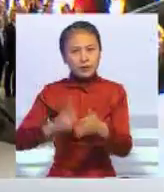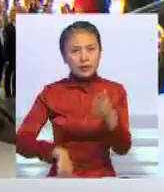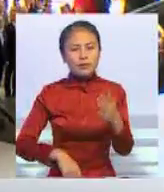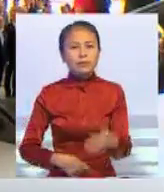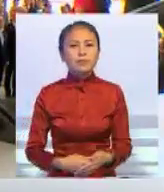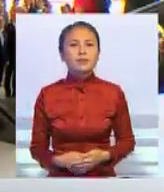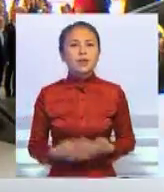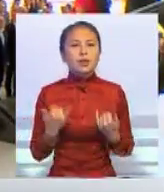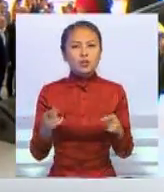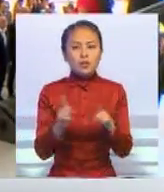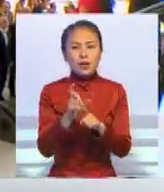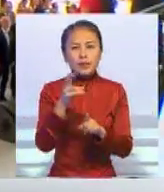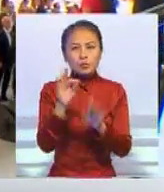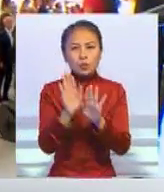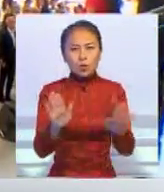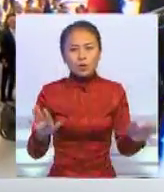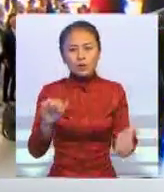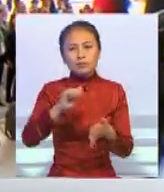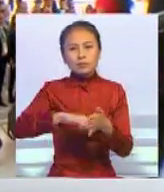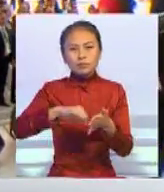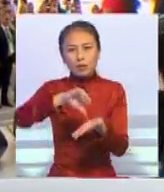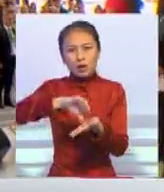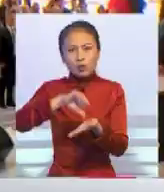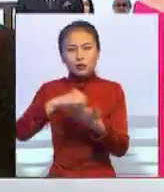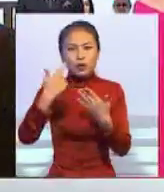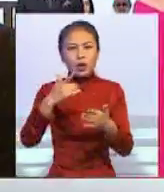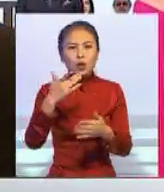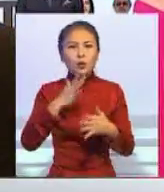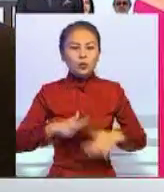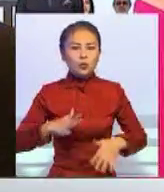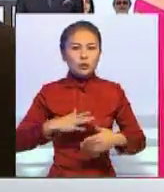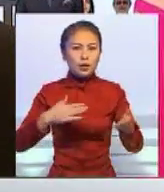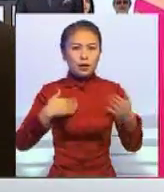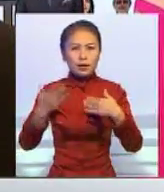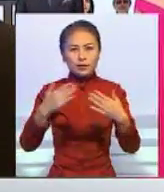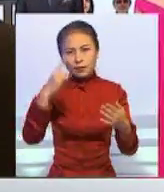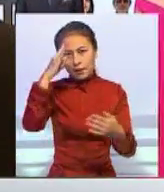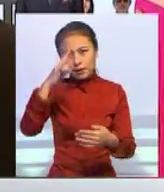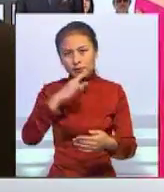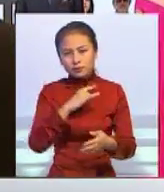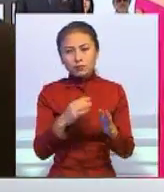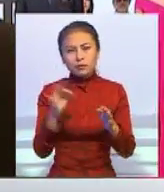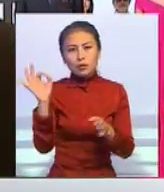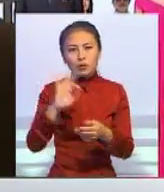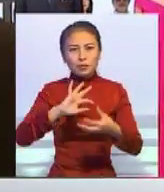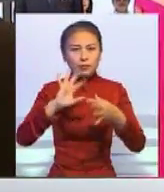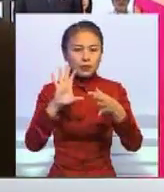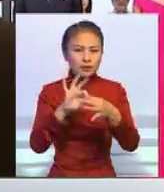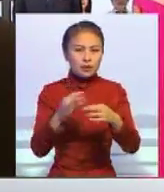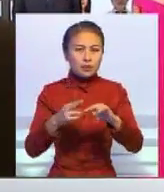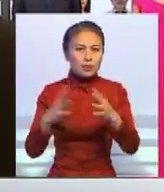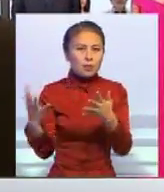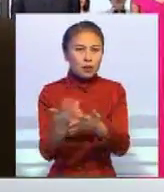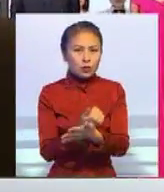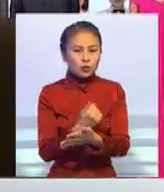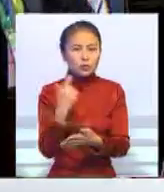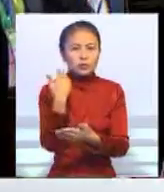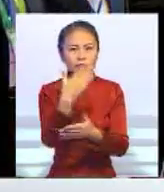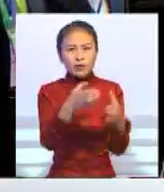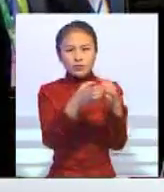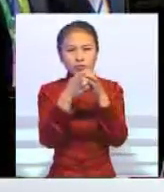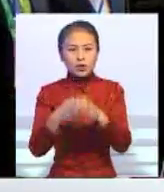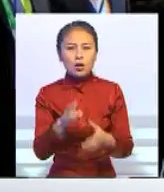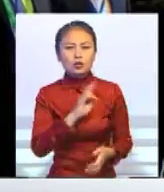сенімдімін. Елдің экспоға қатысу себептерінің бірі бұл Грузия мен Қазақстан арасындағы тығыз жемісті қарым-қатынас. Грузия делегациясы